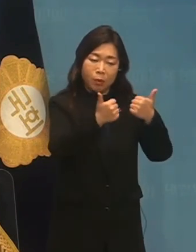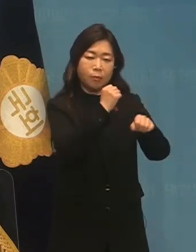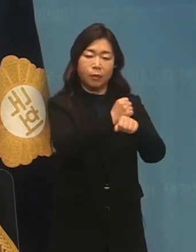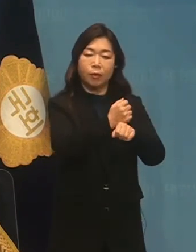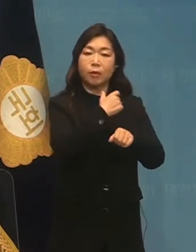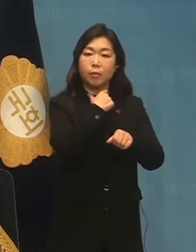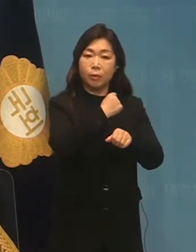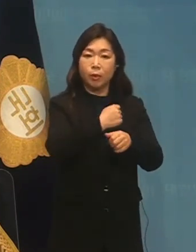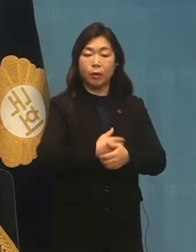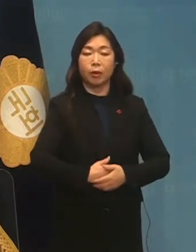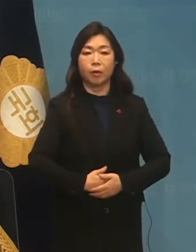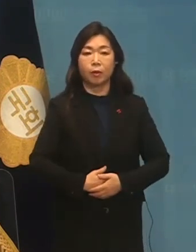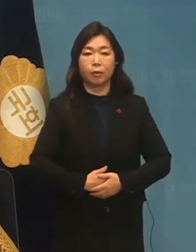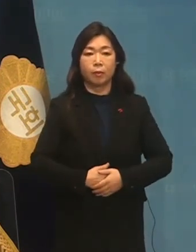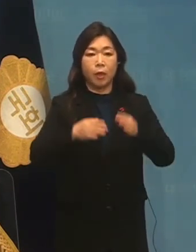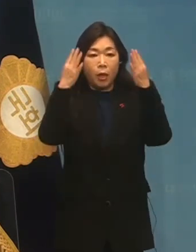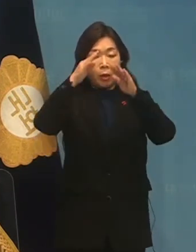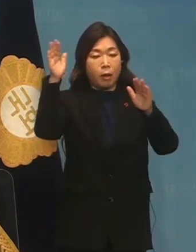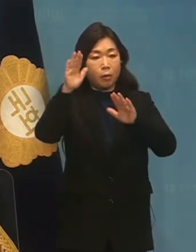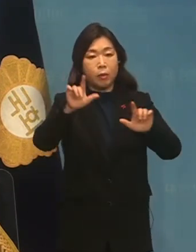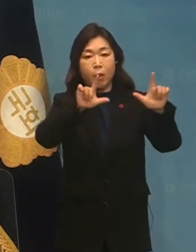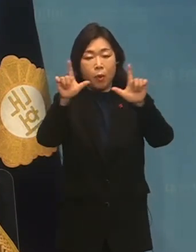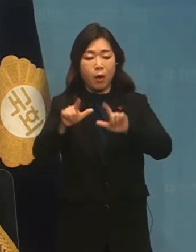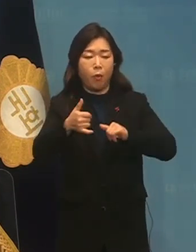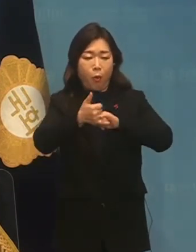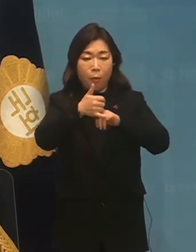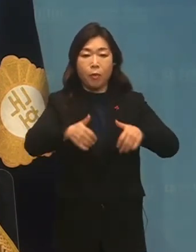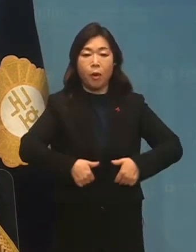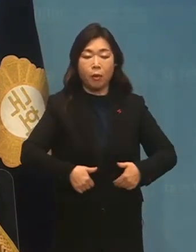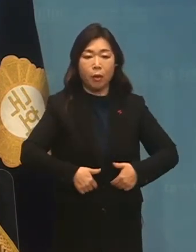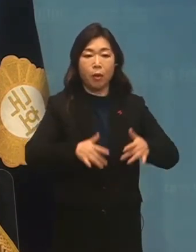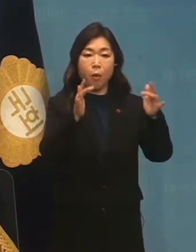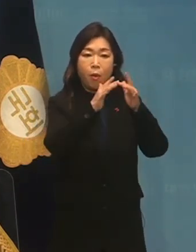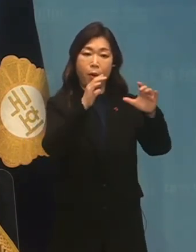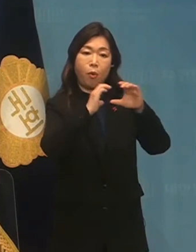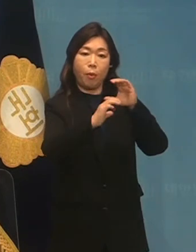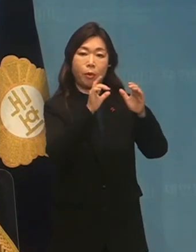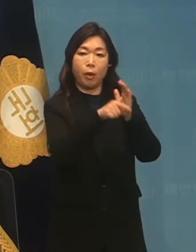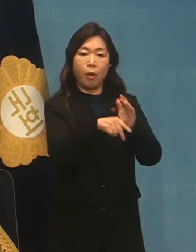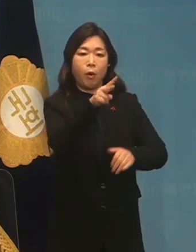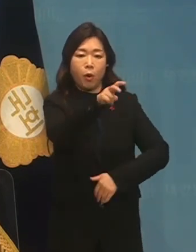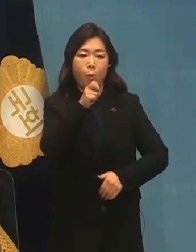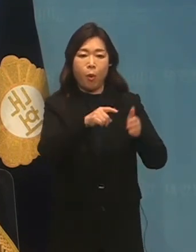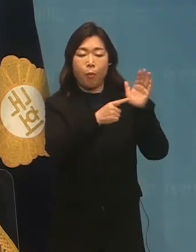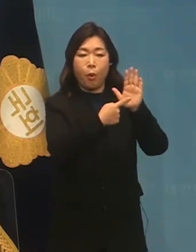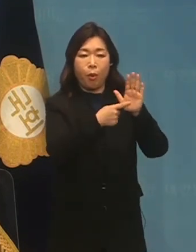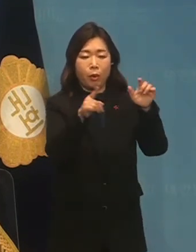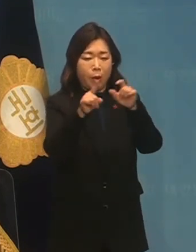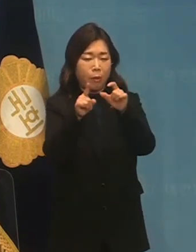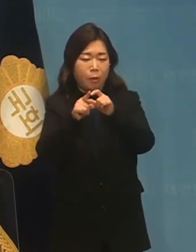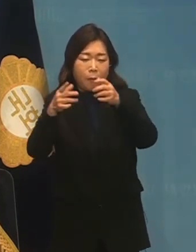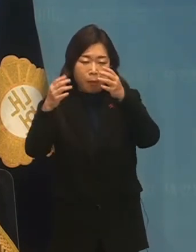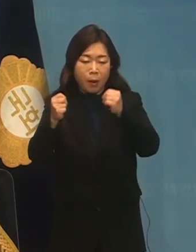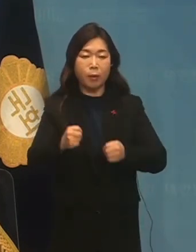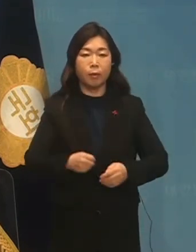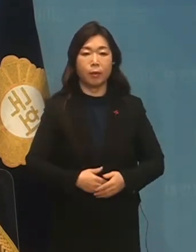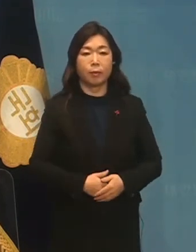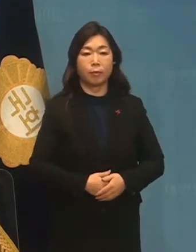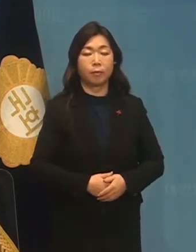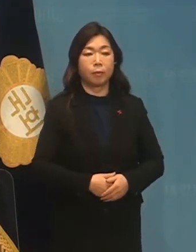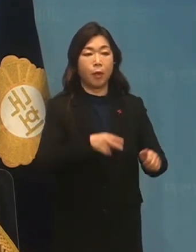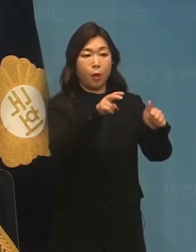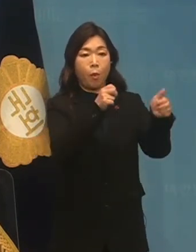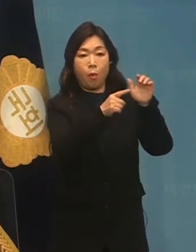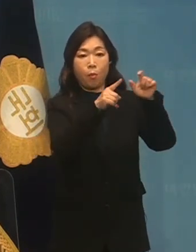만들겠습니다. 대학 생활에 필수적인 온라인 커뮤니티에 혐오 표현이 만연합니다. 혐오